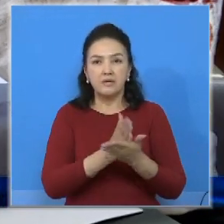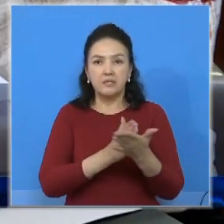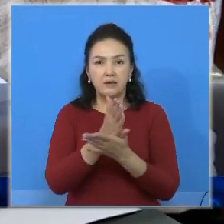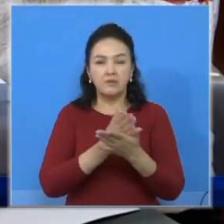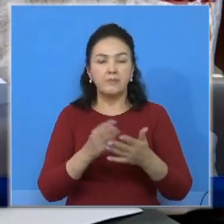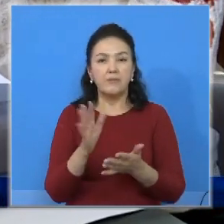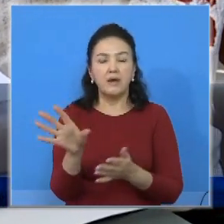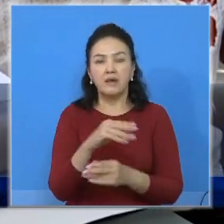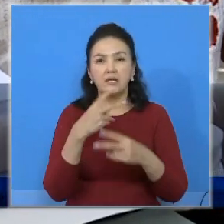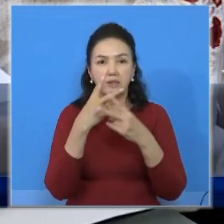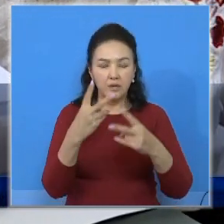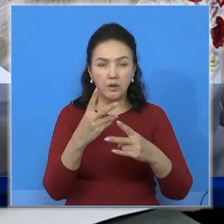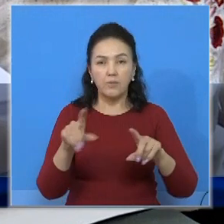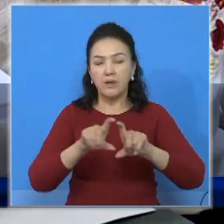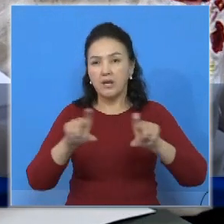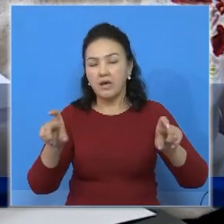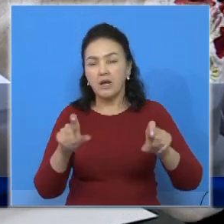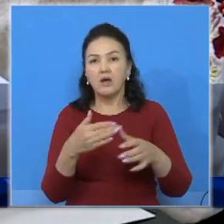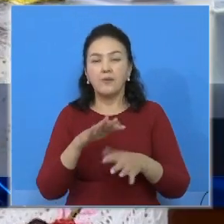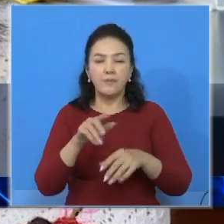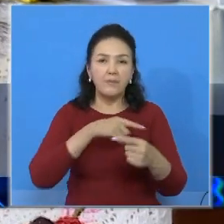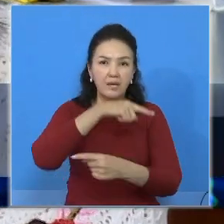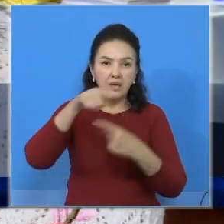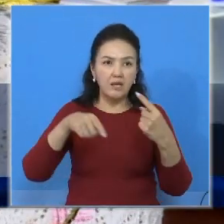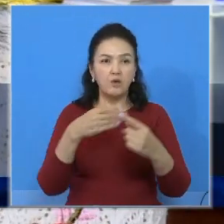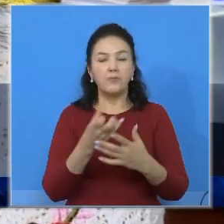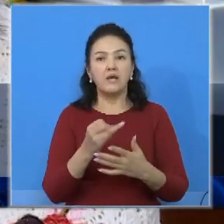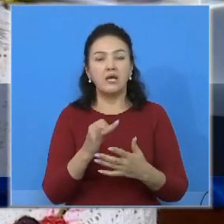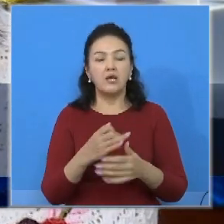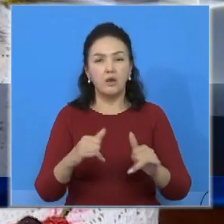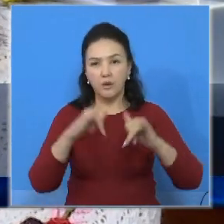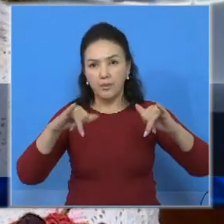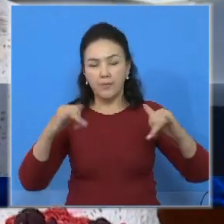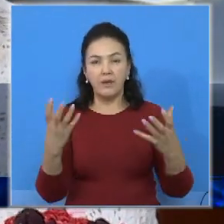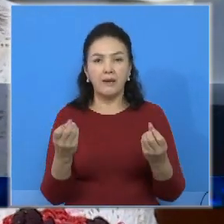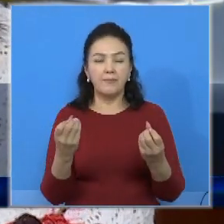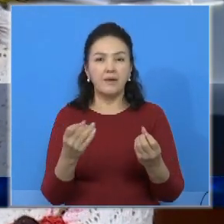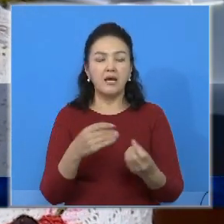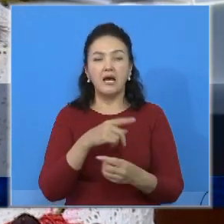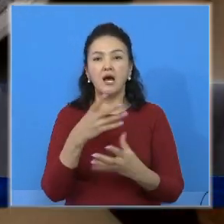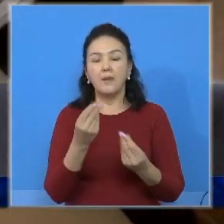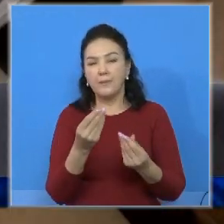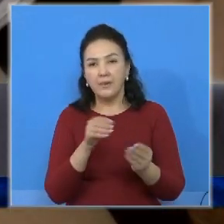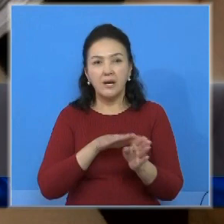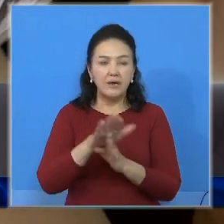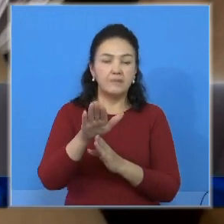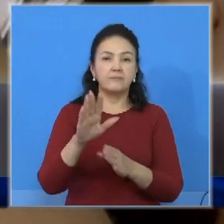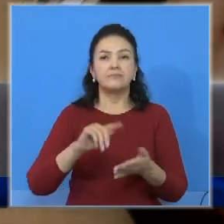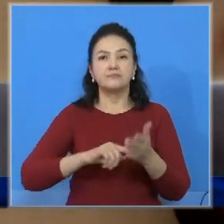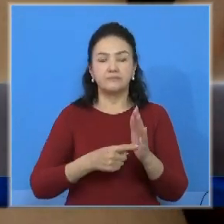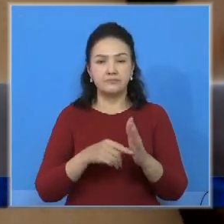спектрін көрсетеді. Филиал жұмыс істеп тұрған бизнесті, инвестицияларды кеңейту және айналым қаражатын толықтыру